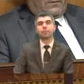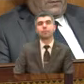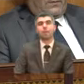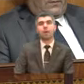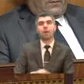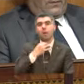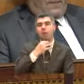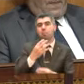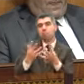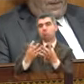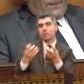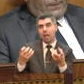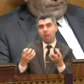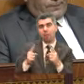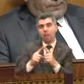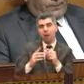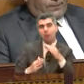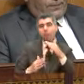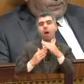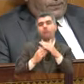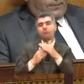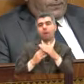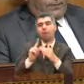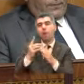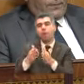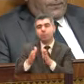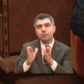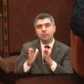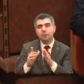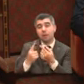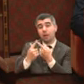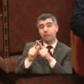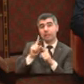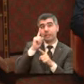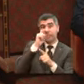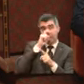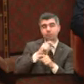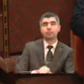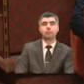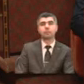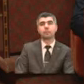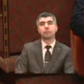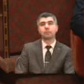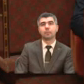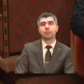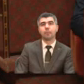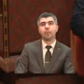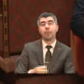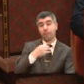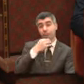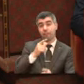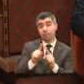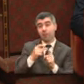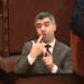الأشغال اللي دارت وتوقفت تم التخريب ديالها والإتلاف ديالها. هذا في وجهة نظر يعني المال العام،